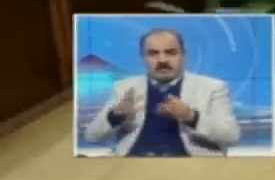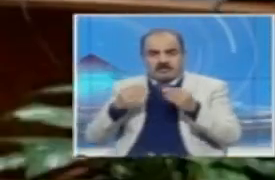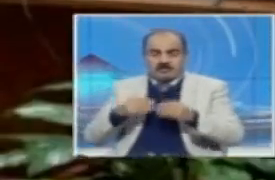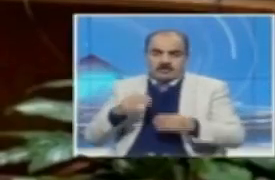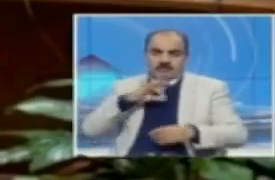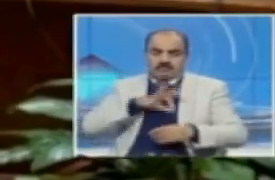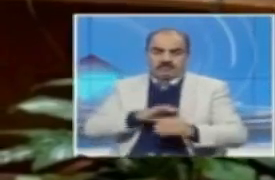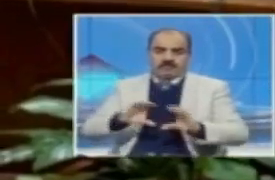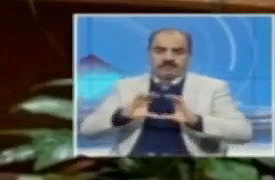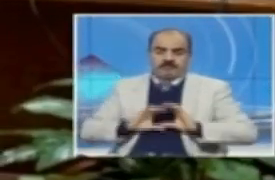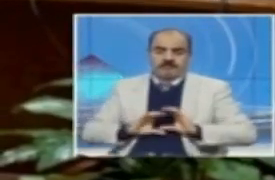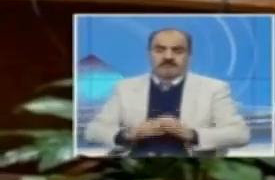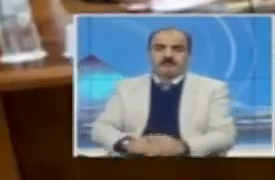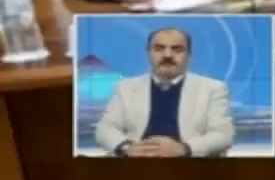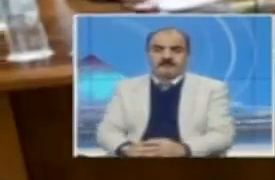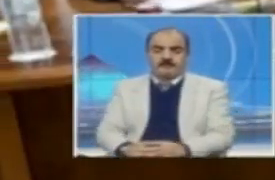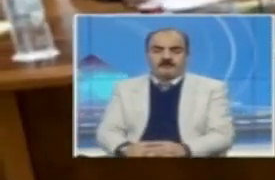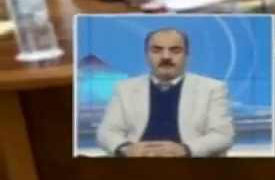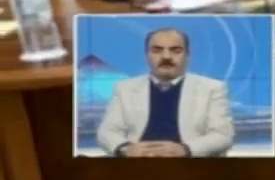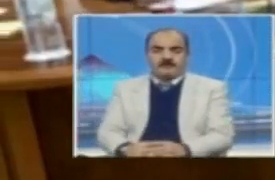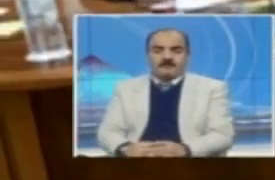لتعظيم الإيرادات.